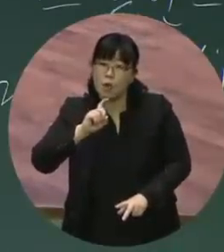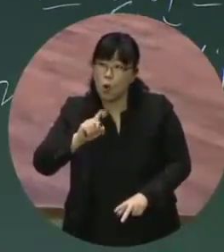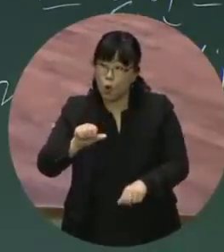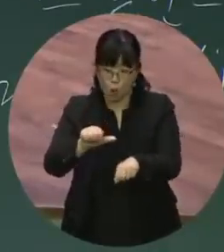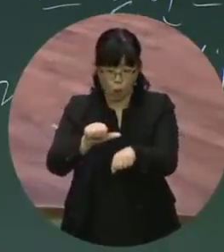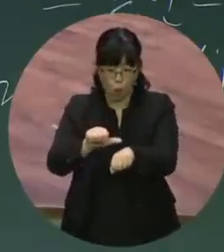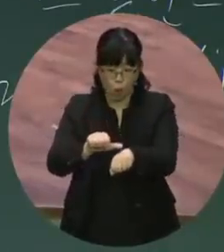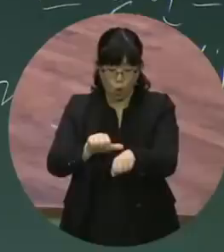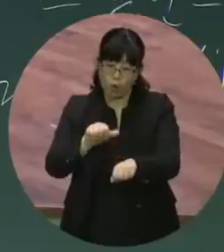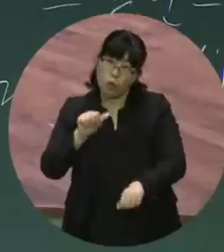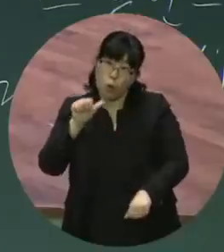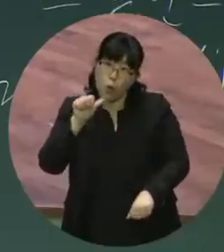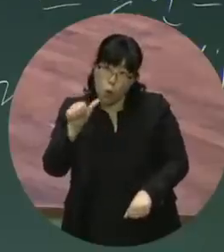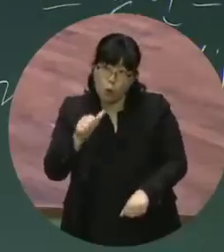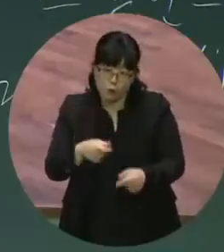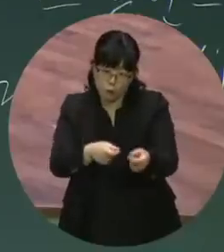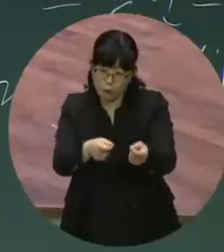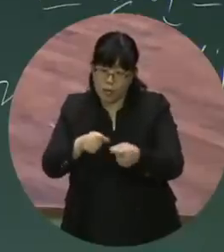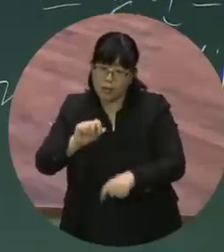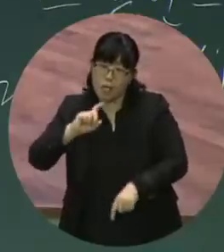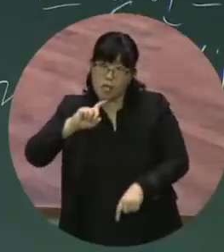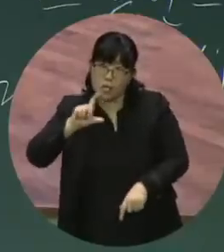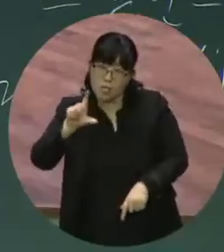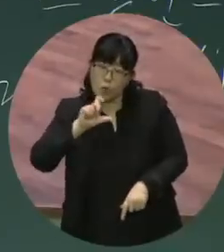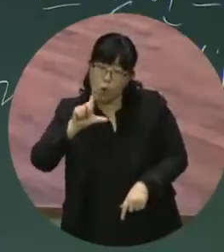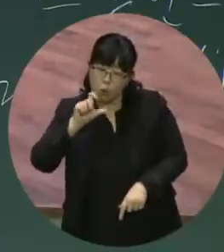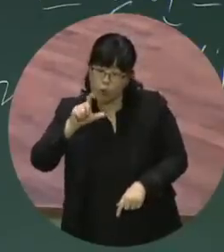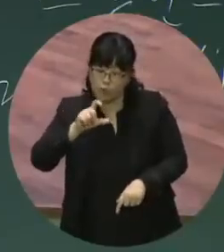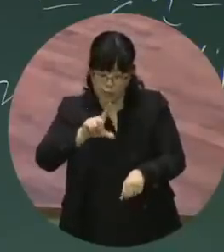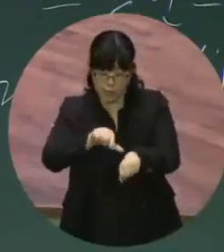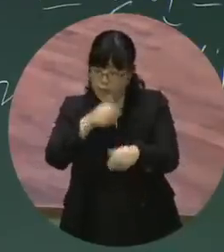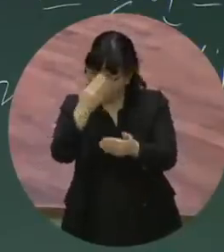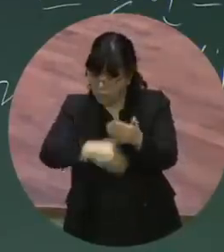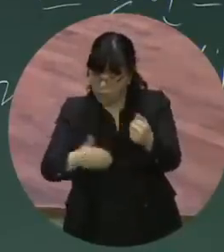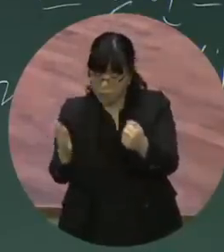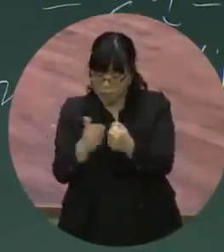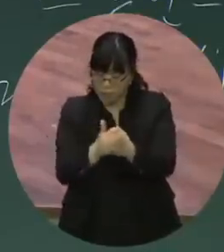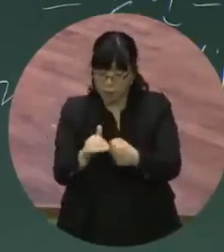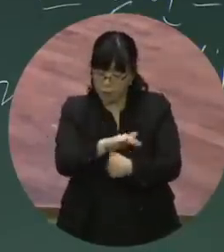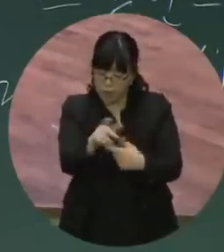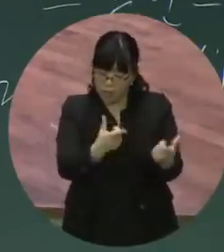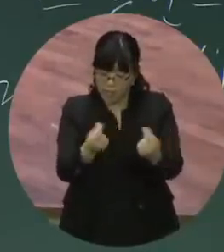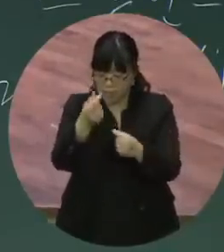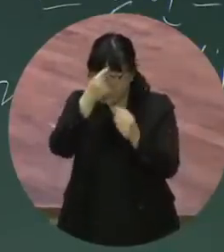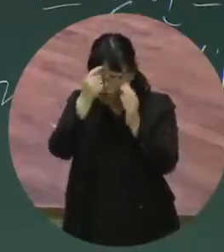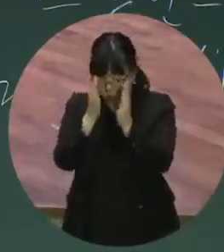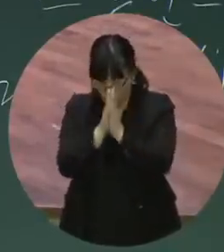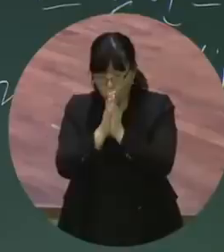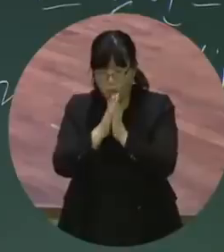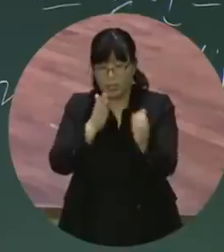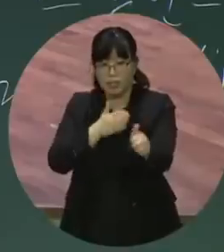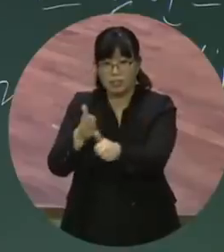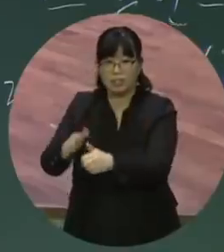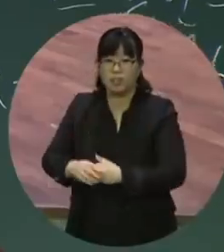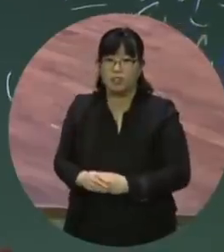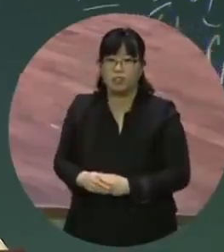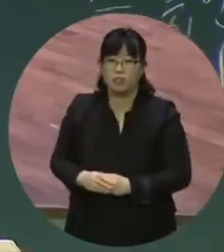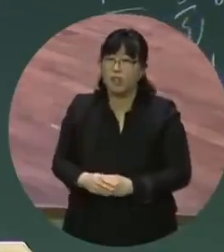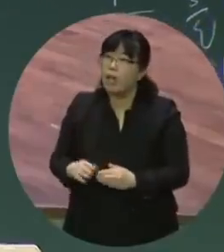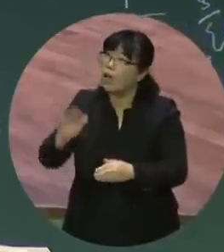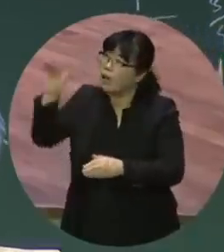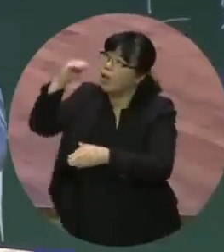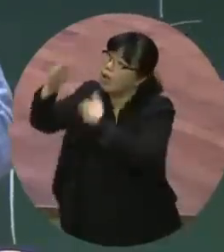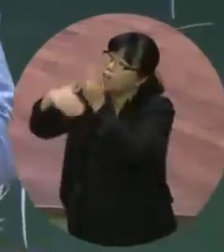마쳤습니다. 제가 오늘 혹시 늦을까 싶어서 좀 빨리 진행했는데 하나님 앞에 늘 이 언약을 잡으시고 절대 순종, 하나님 말씀에